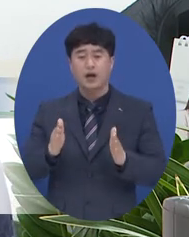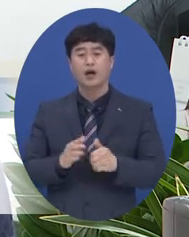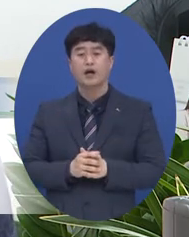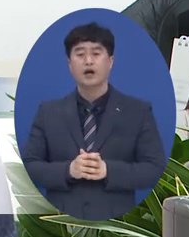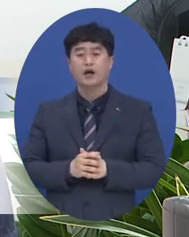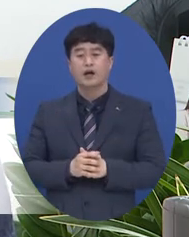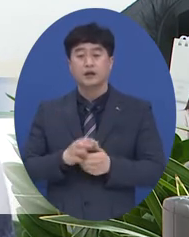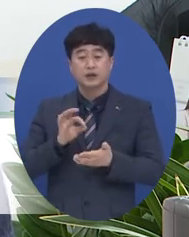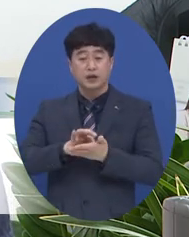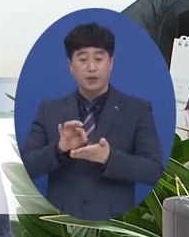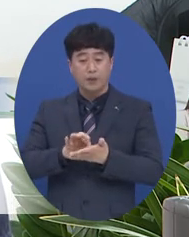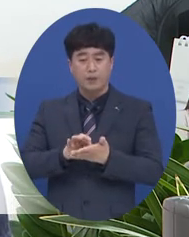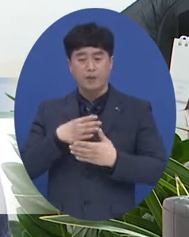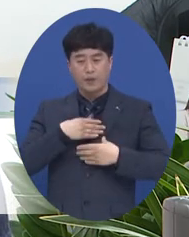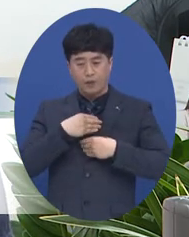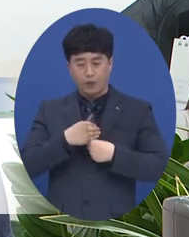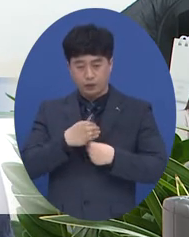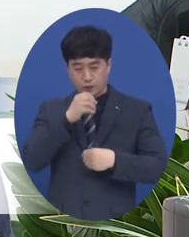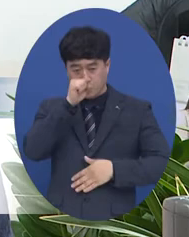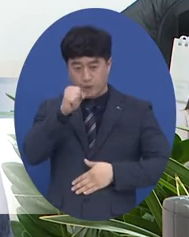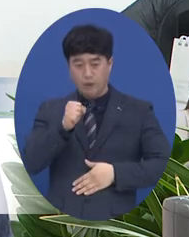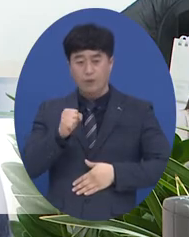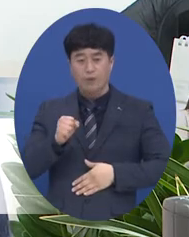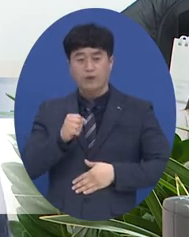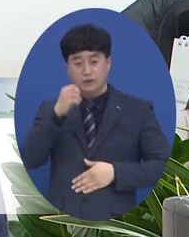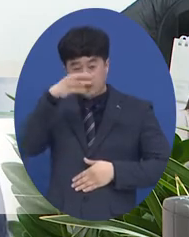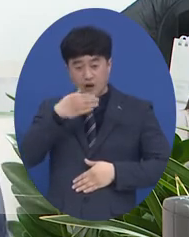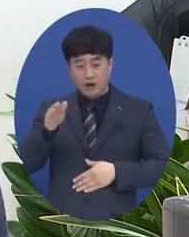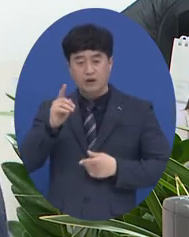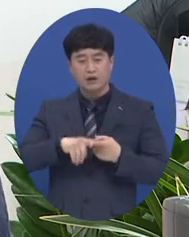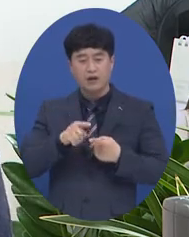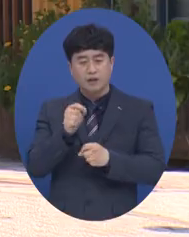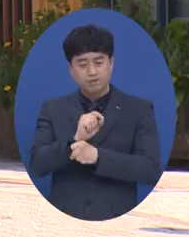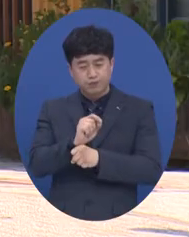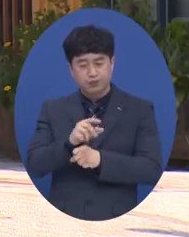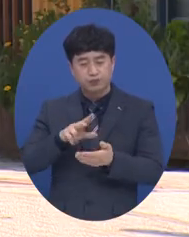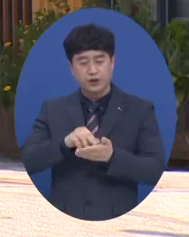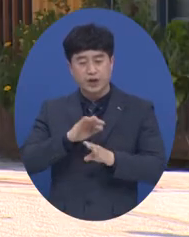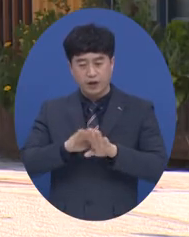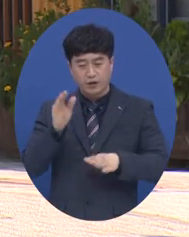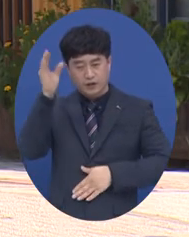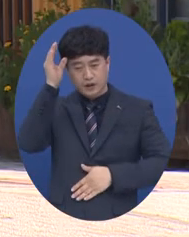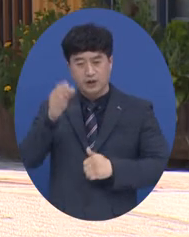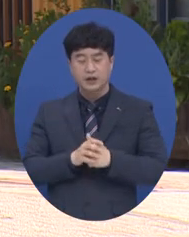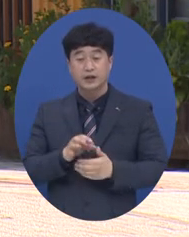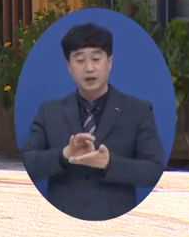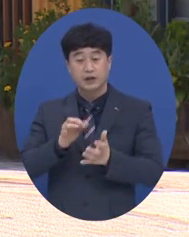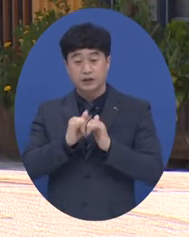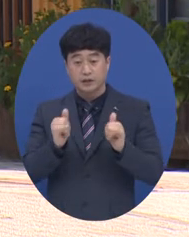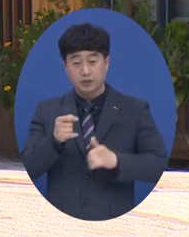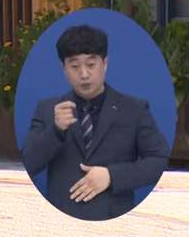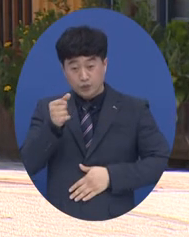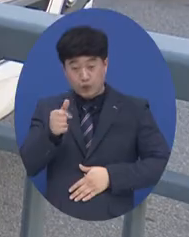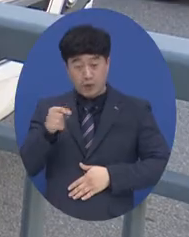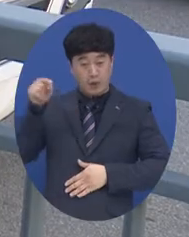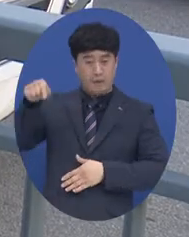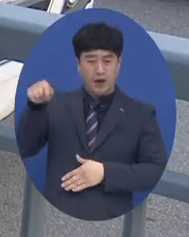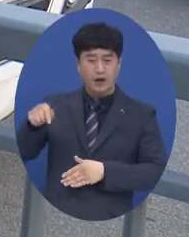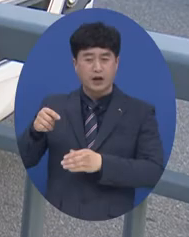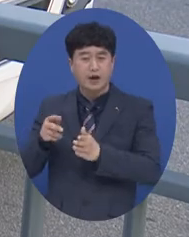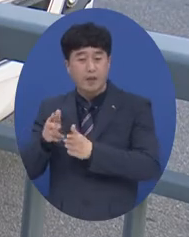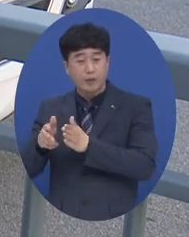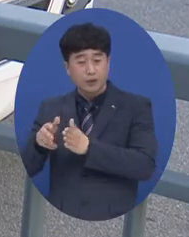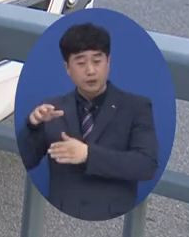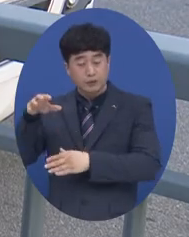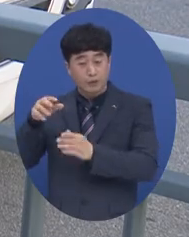되고 무정차 로 인한 민원이 해소될 것으로 기대됩니다 이용자가 적은 외곽 정류소 나 야간 시간에 보다